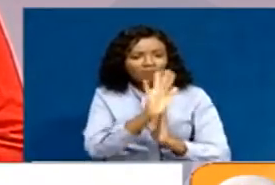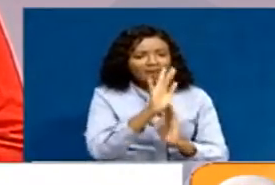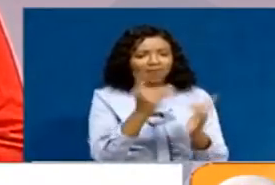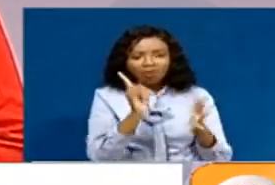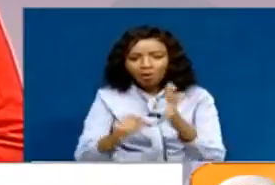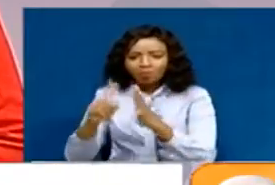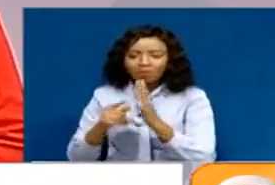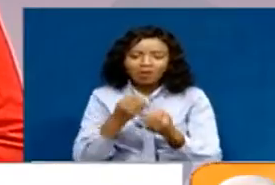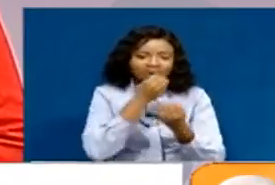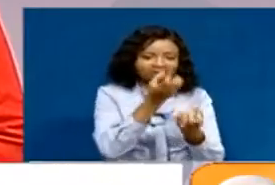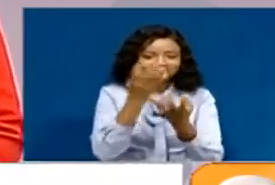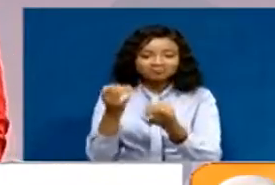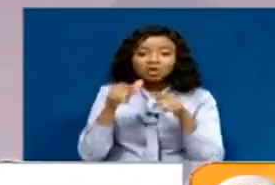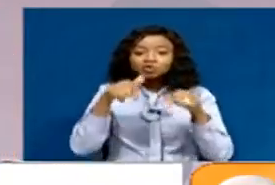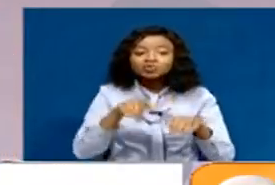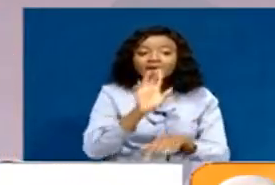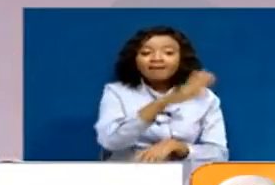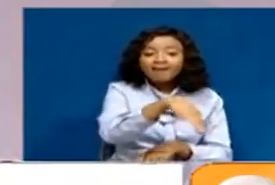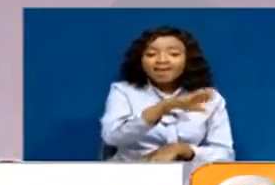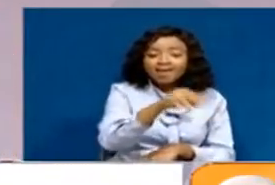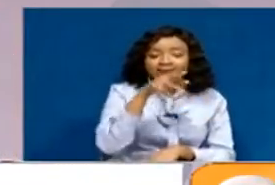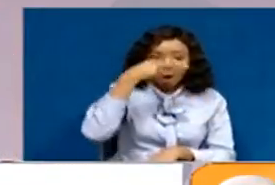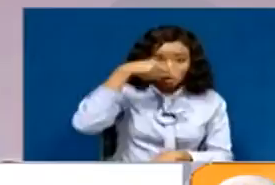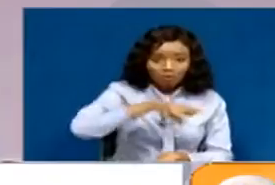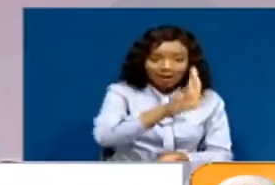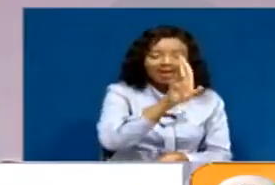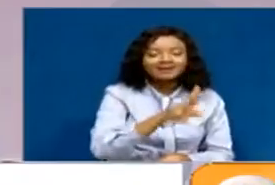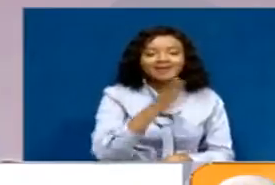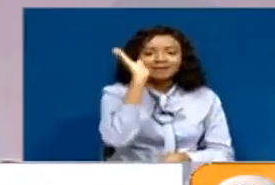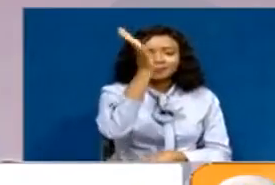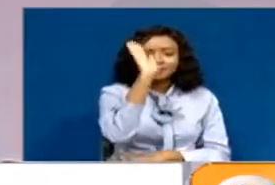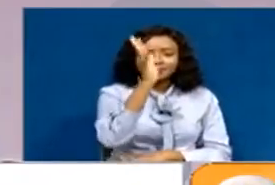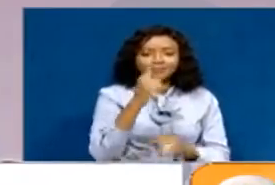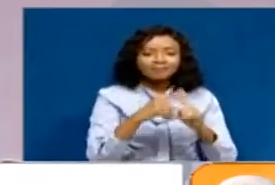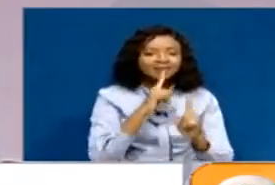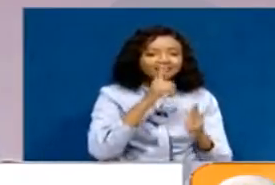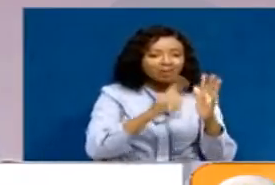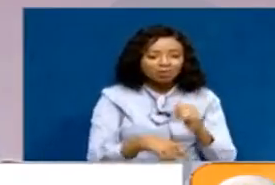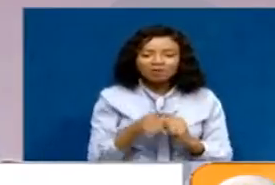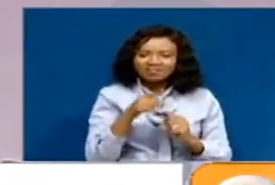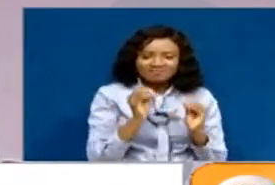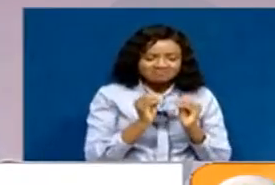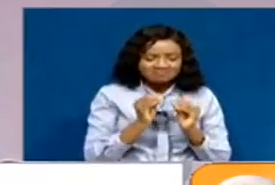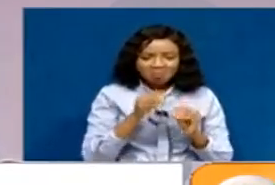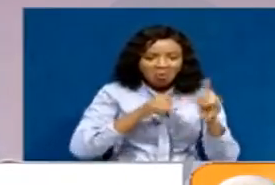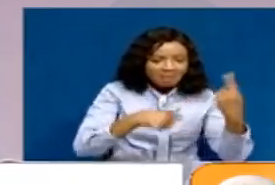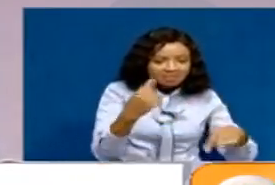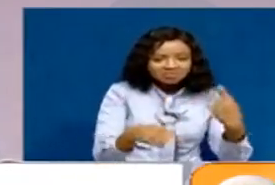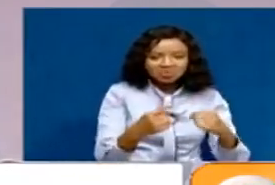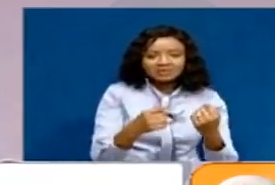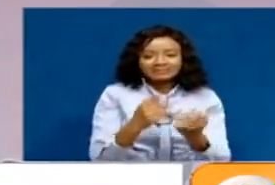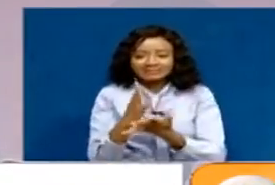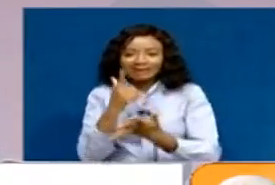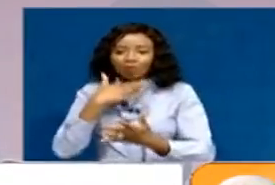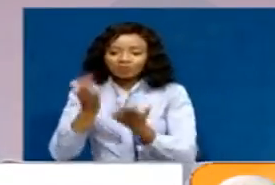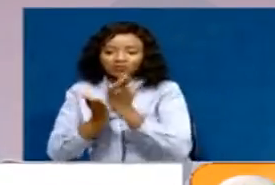la Ongata Rongai, kaunti ya Kajiado. Naibu Rais ametaja uchaguzi mkuu ujao kuwa kinyang'anyiro kati ya viongozi watakaotumikia wananchi